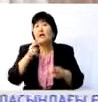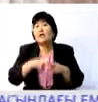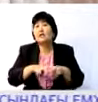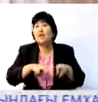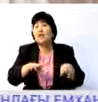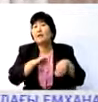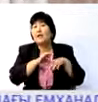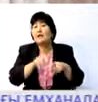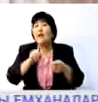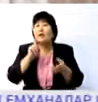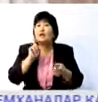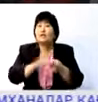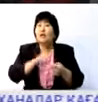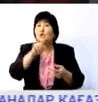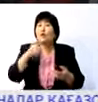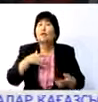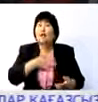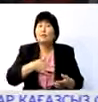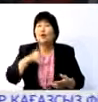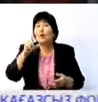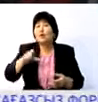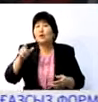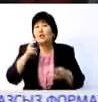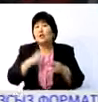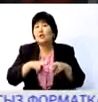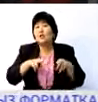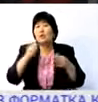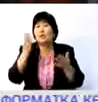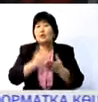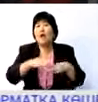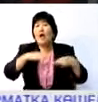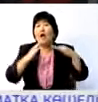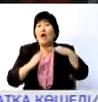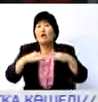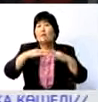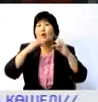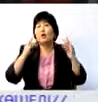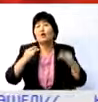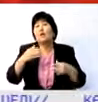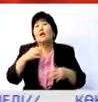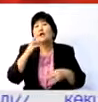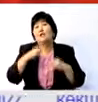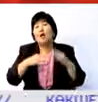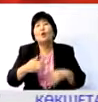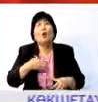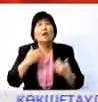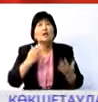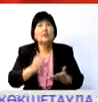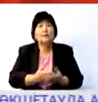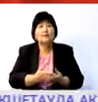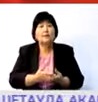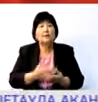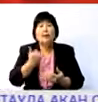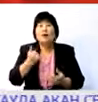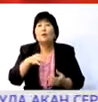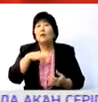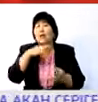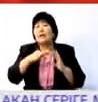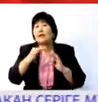тасымалына қатысты сауалдар мазаласа, тұрғындарды теміржол үстіне аспалы көпір салу мәселесі алаңдатып отыр. Сізге Шиелі кент тұрғындарының көптен